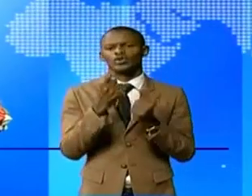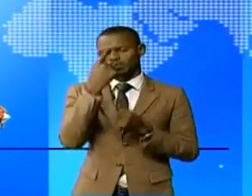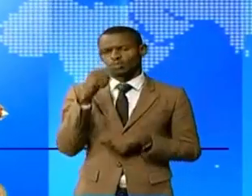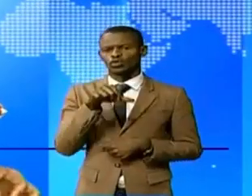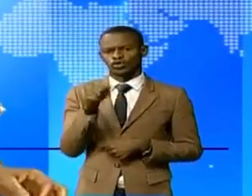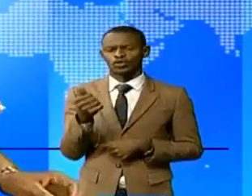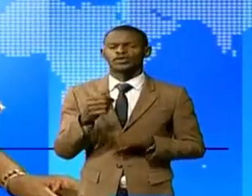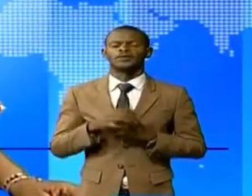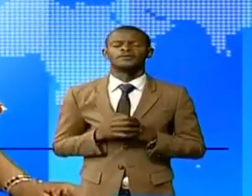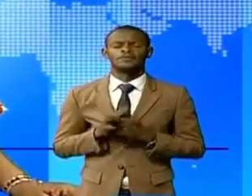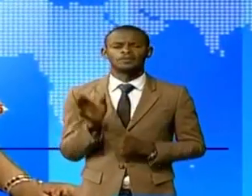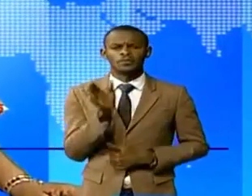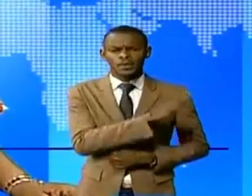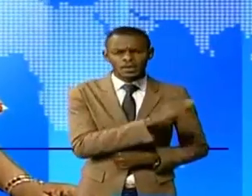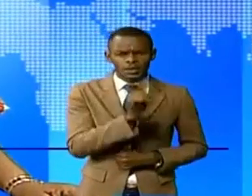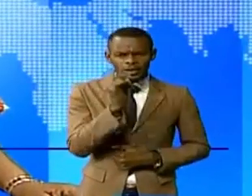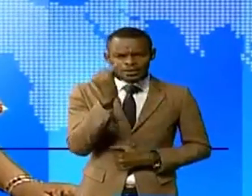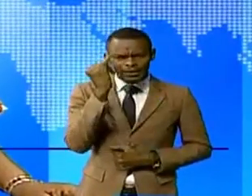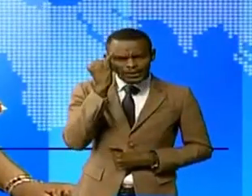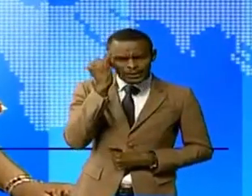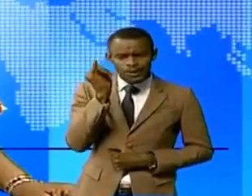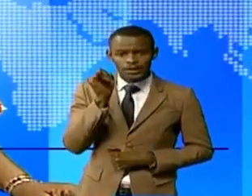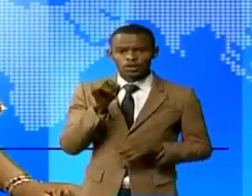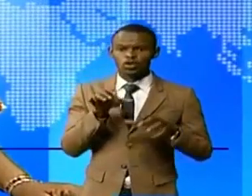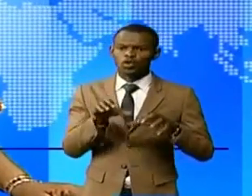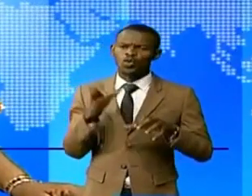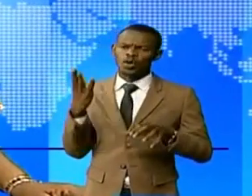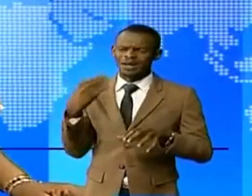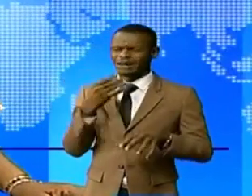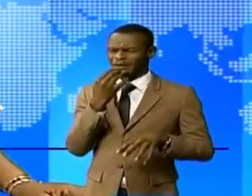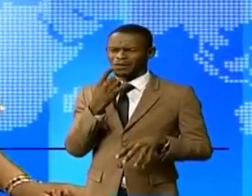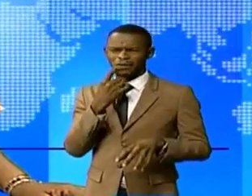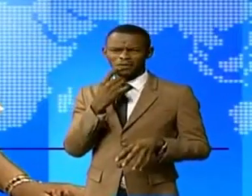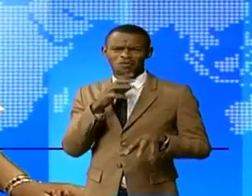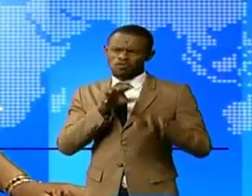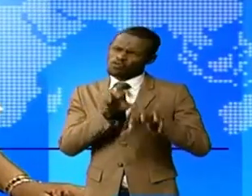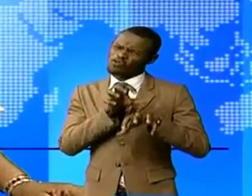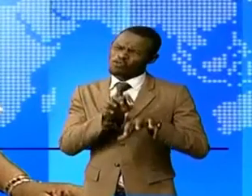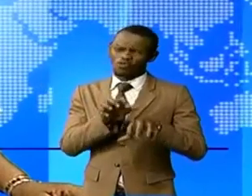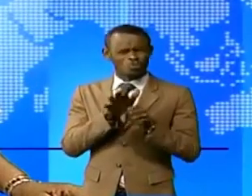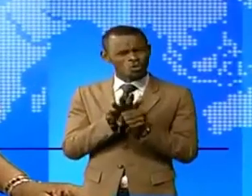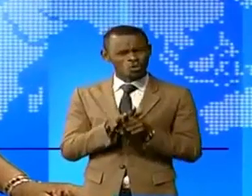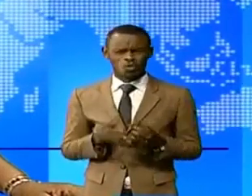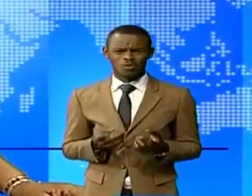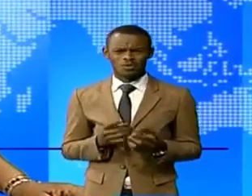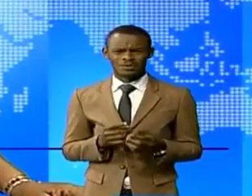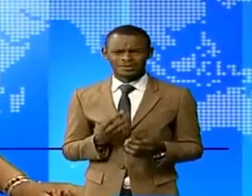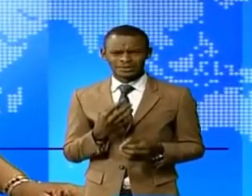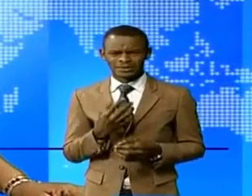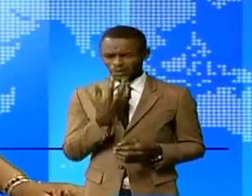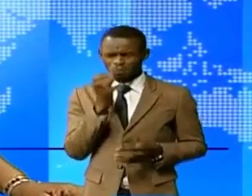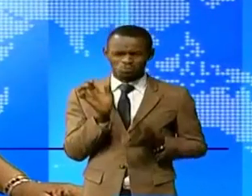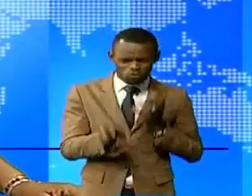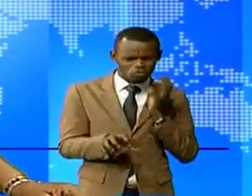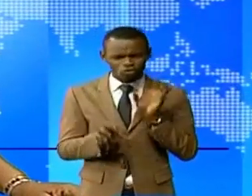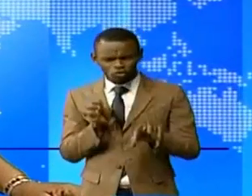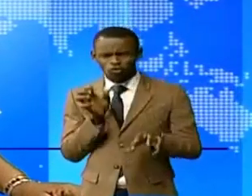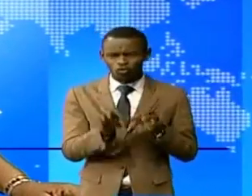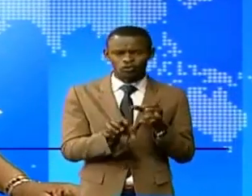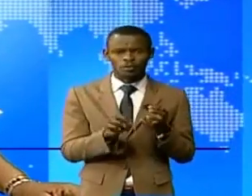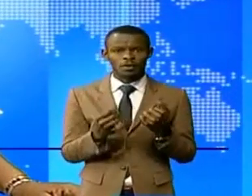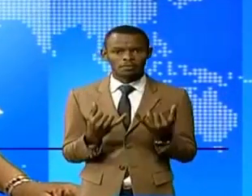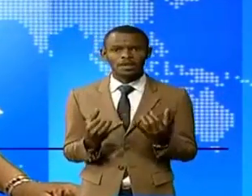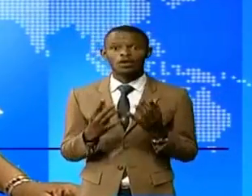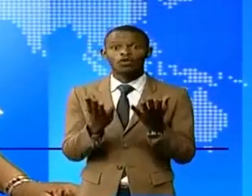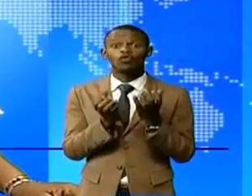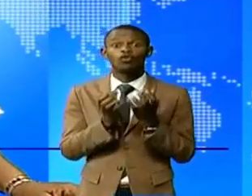nouveau narratif est un concept, je le disais, initié ou très appliqué par le ministre de la Communication et